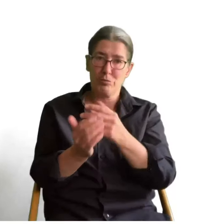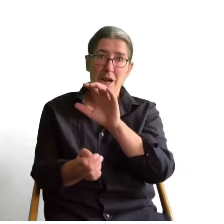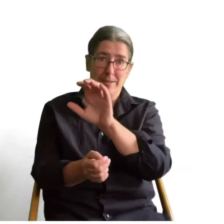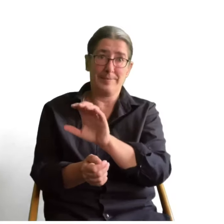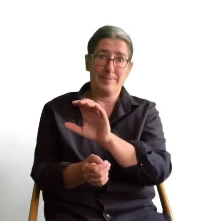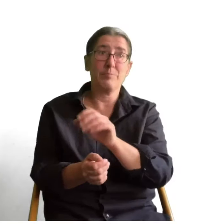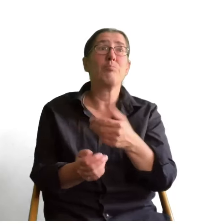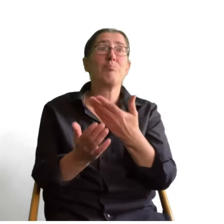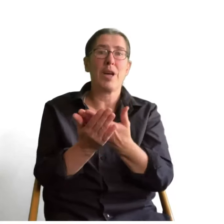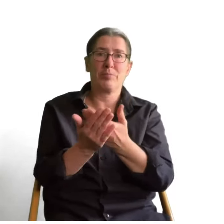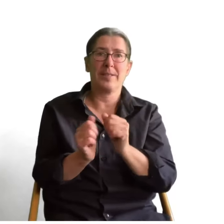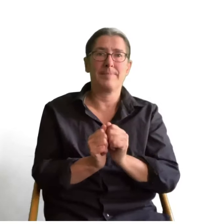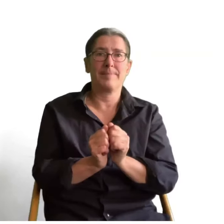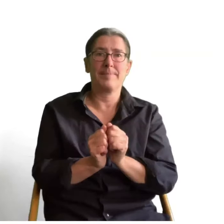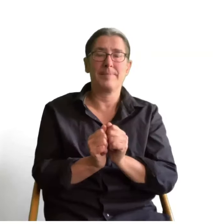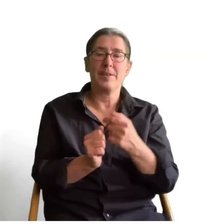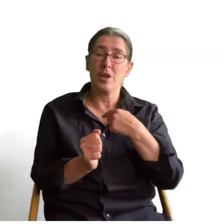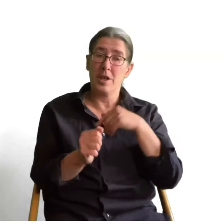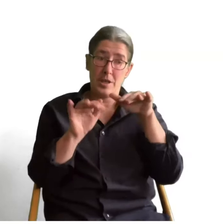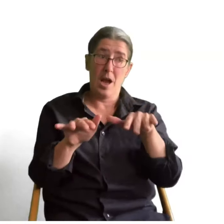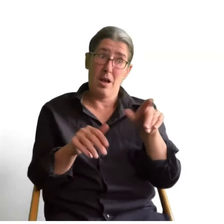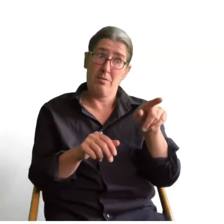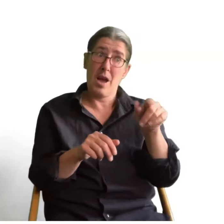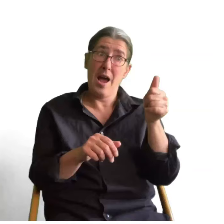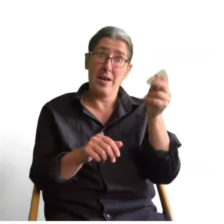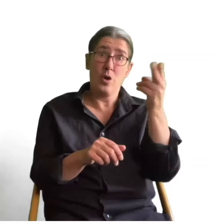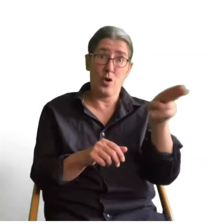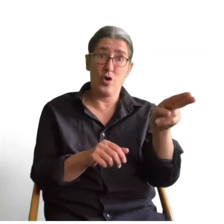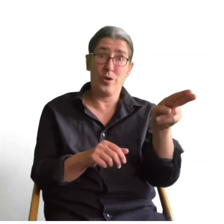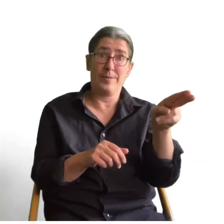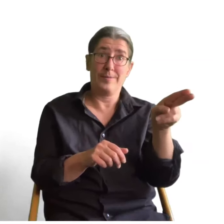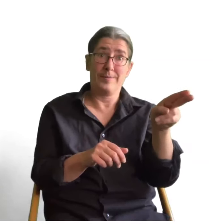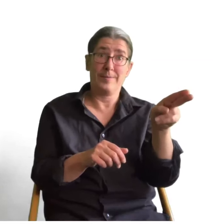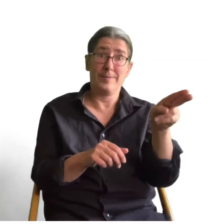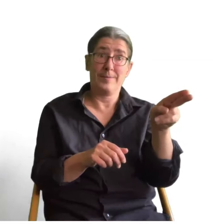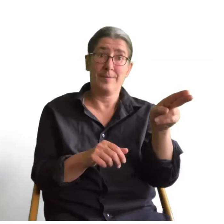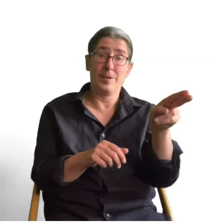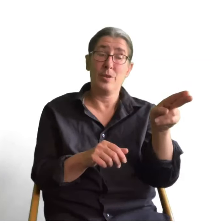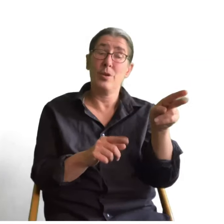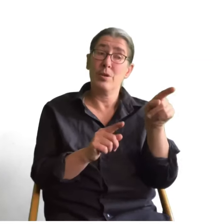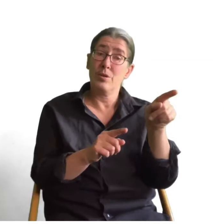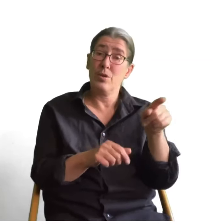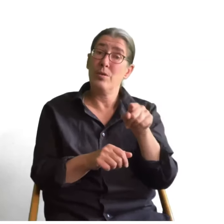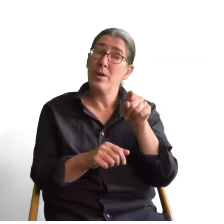Und unser Beispiel. Zum Beispiel, ich habe einen Euro und du